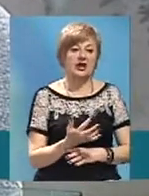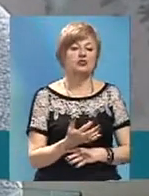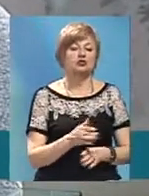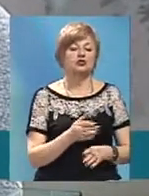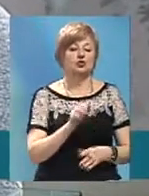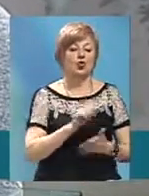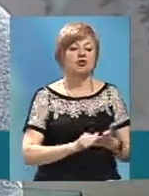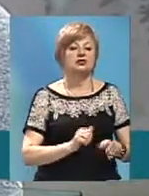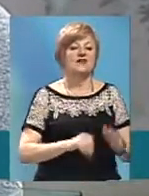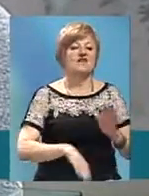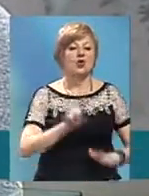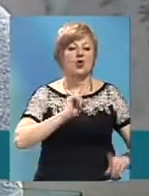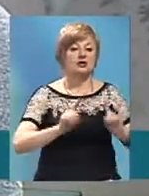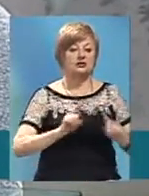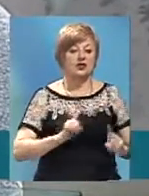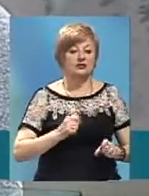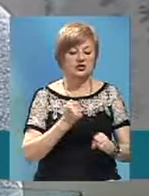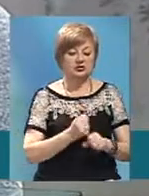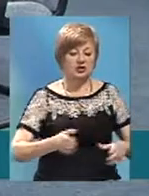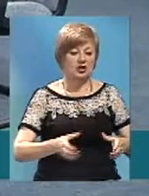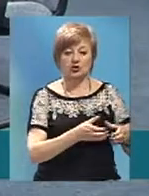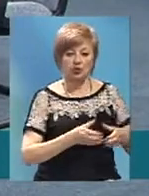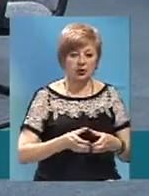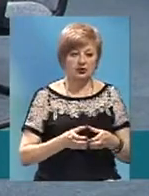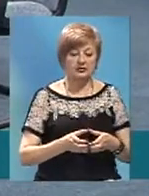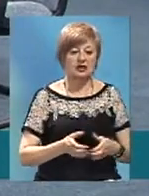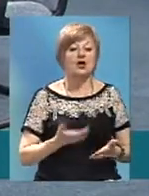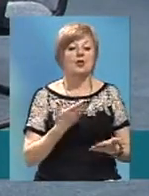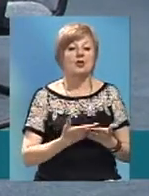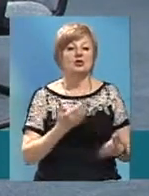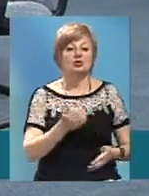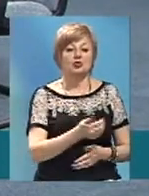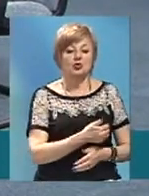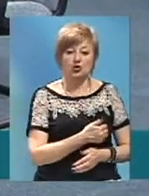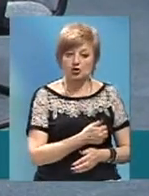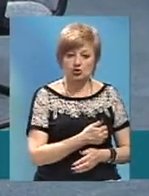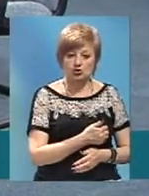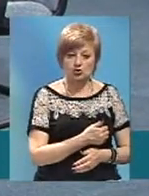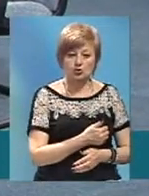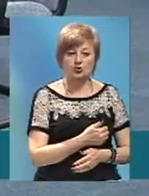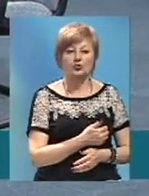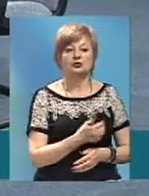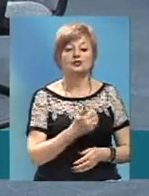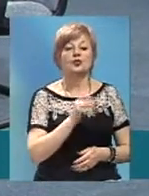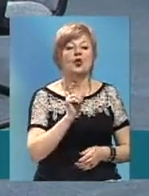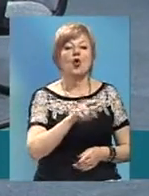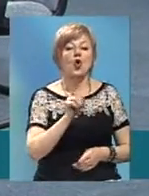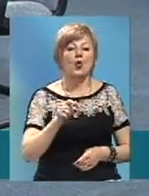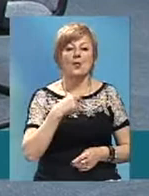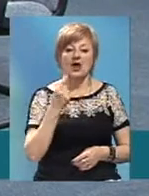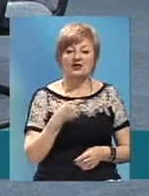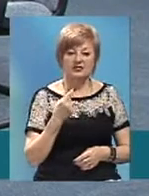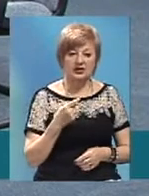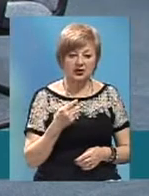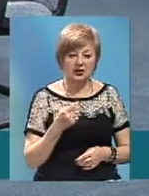Ради, продемонструвати якусь таку колективну відповідальність. Тому я хочу зараз не скепсис, а якраз тих, про кого ми говорили, хто не